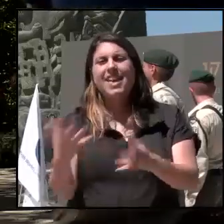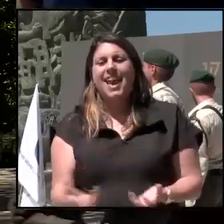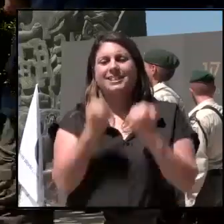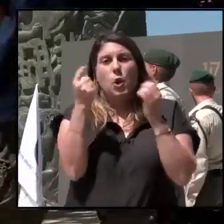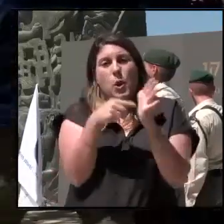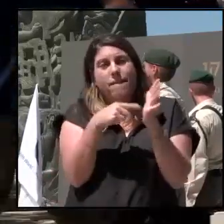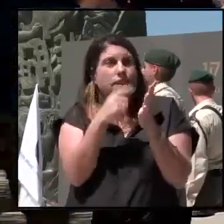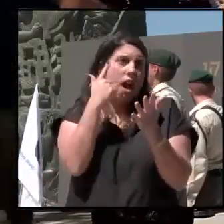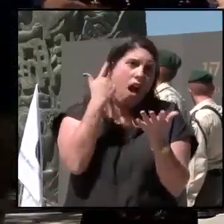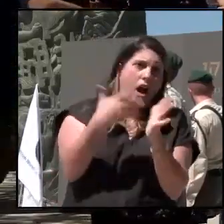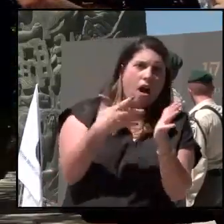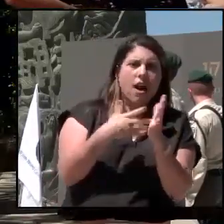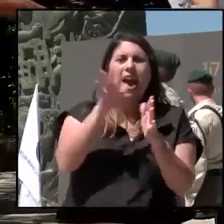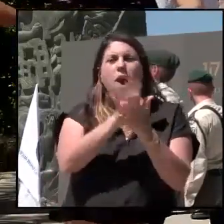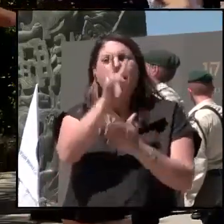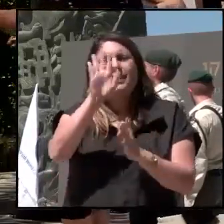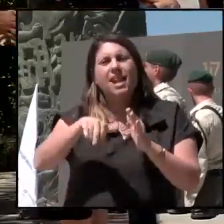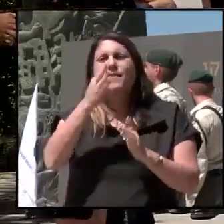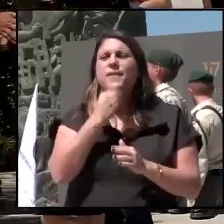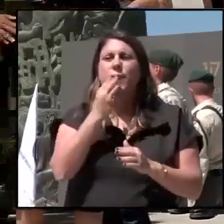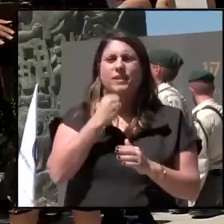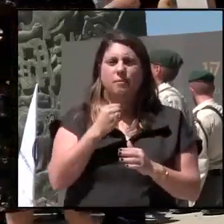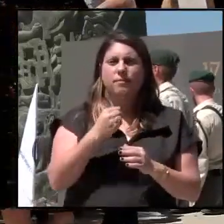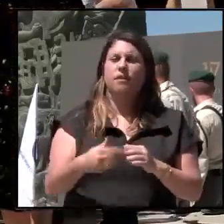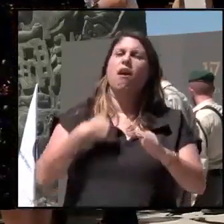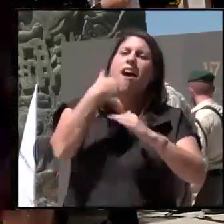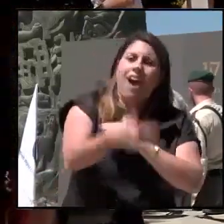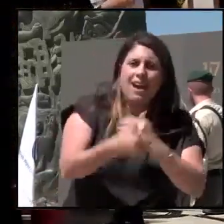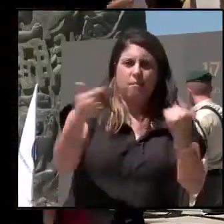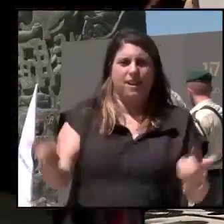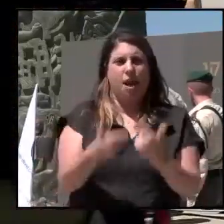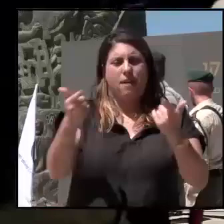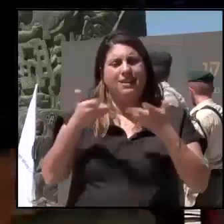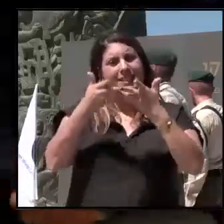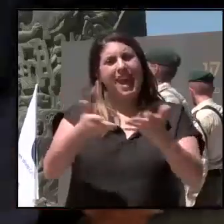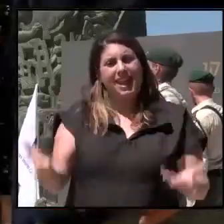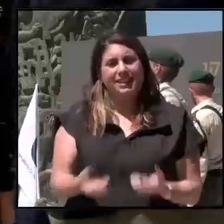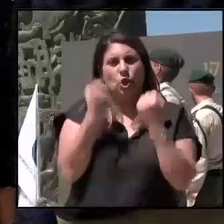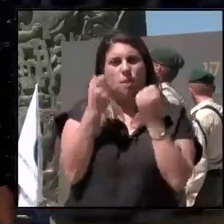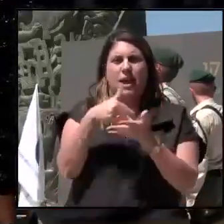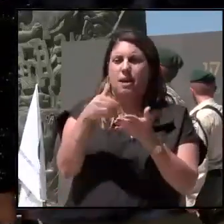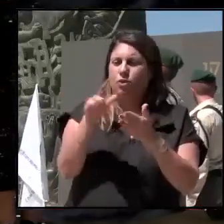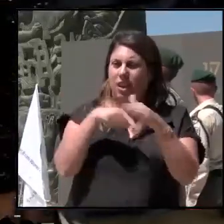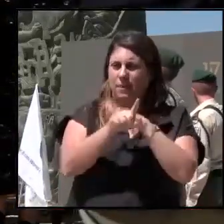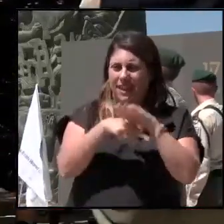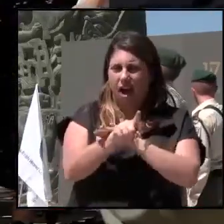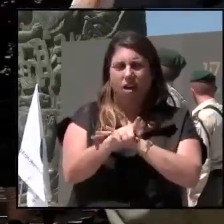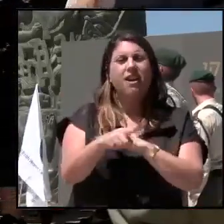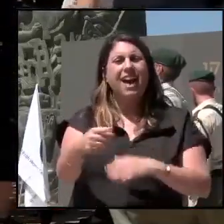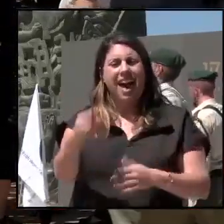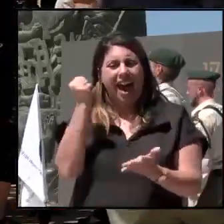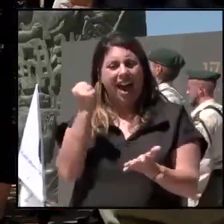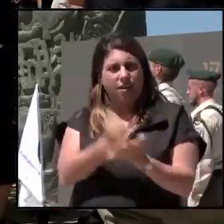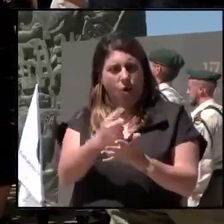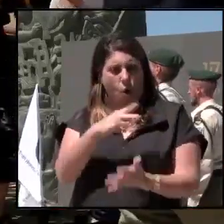פי הערכה, 14 אלף יהודים. לאחר המלחמה סייע לניצולים ולהמשך הבריחה. את האות